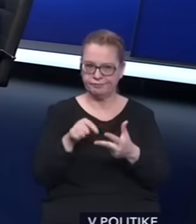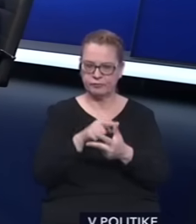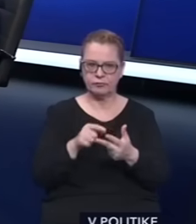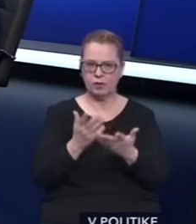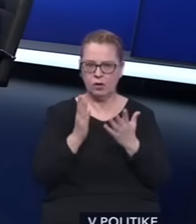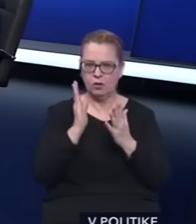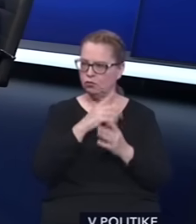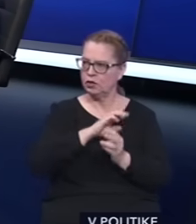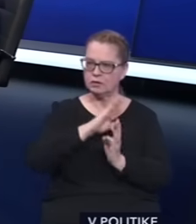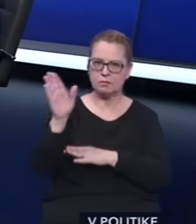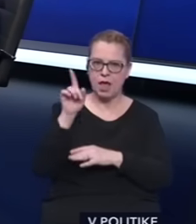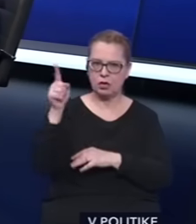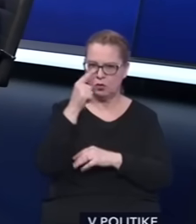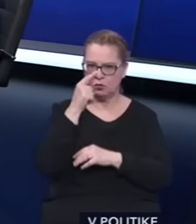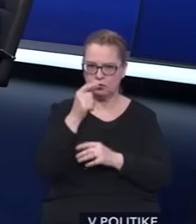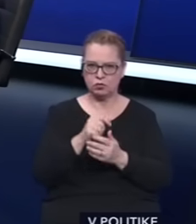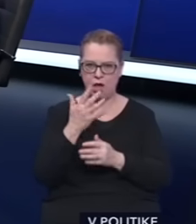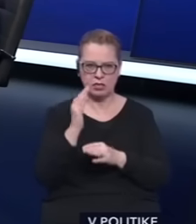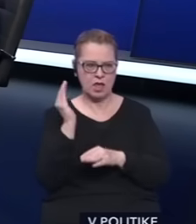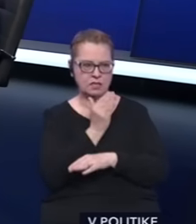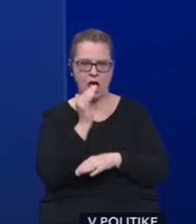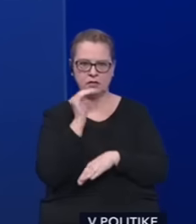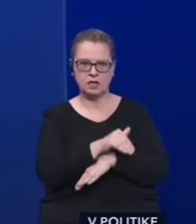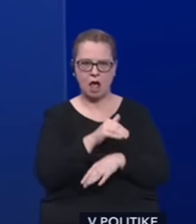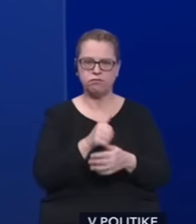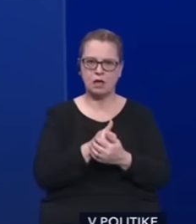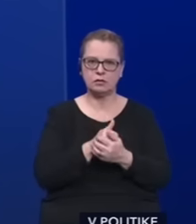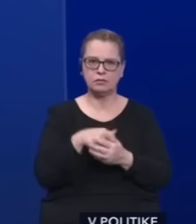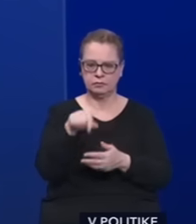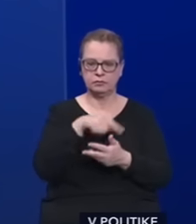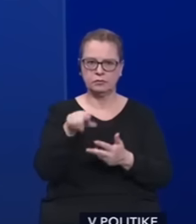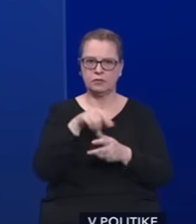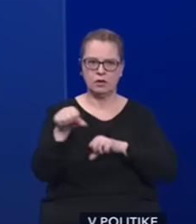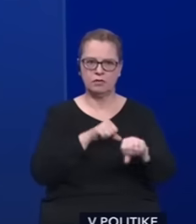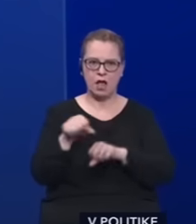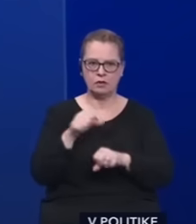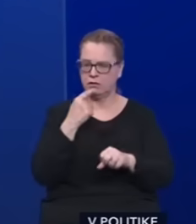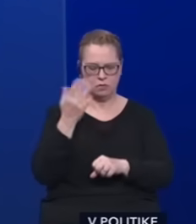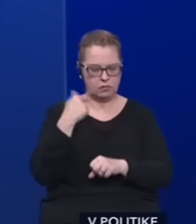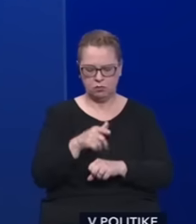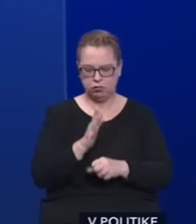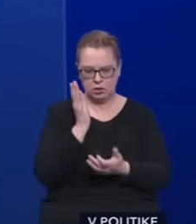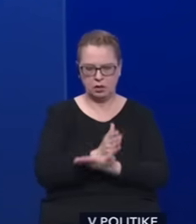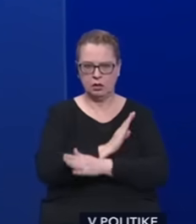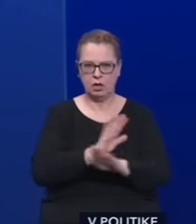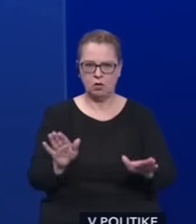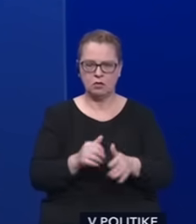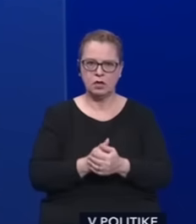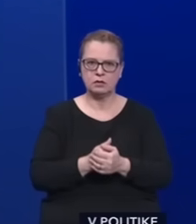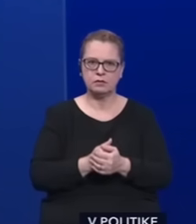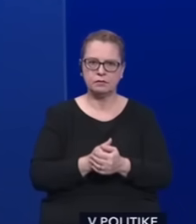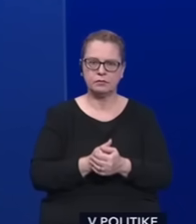ťahať smerom do Ruska a nie smerom na západ. Toto bude vláda, že posledný tu normálne, že zhasníme. A preto je veľmi dôležité,